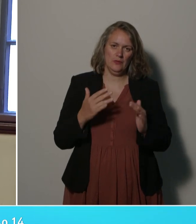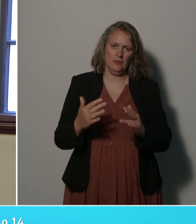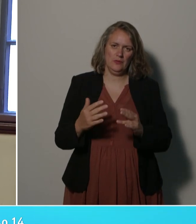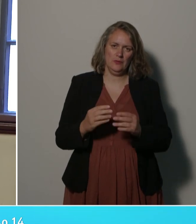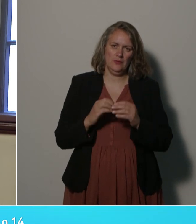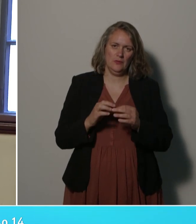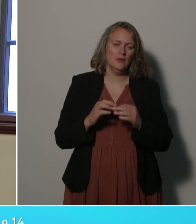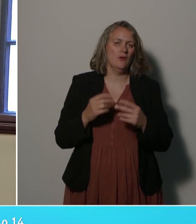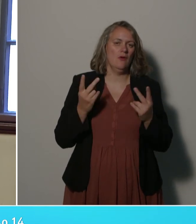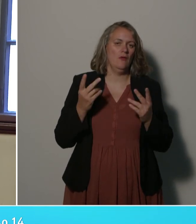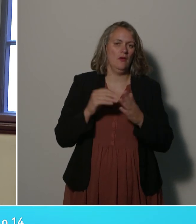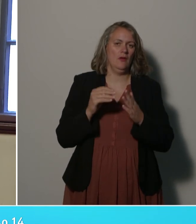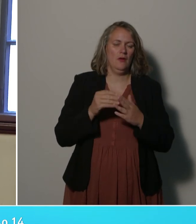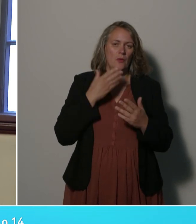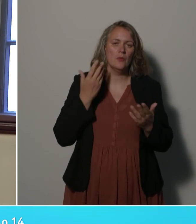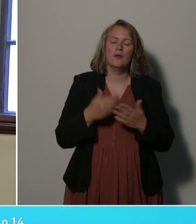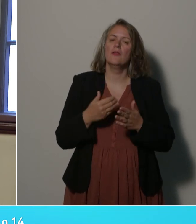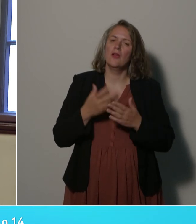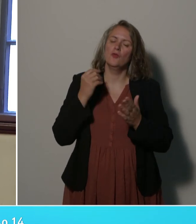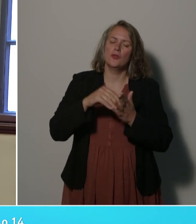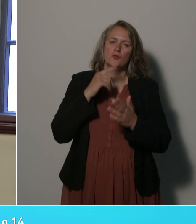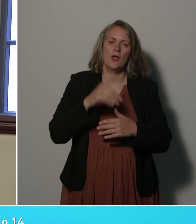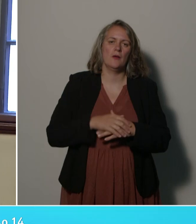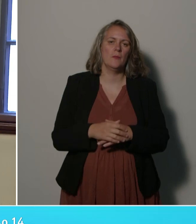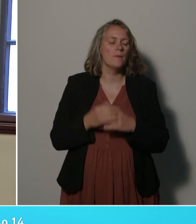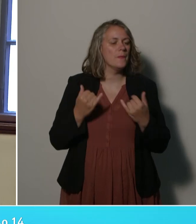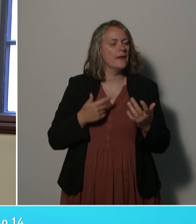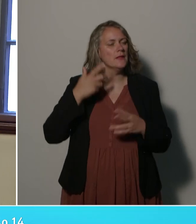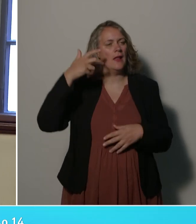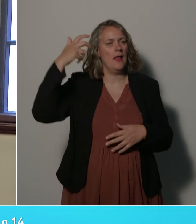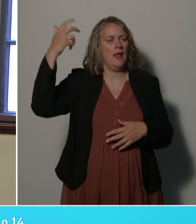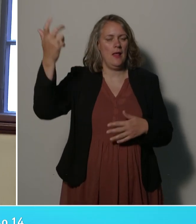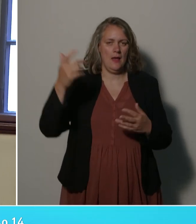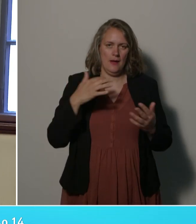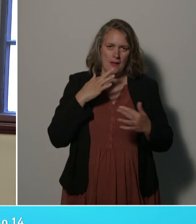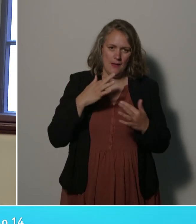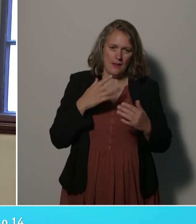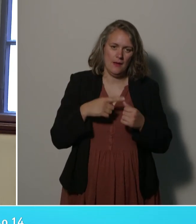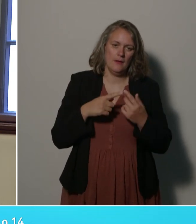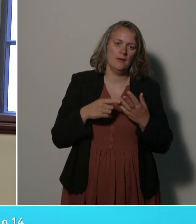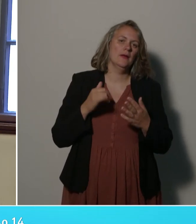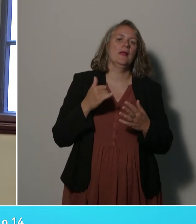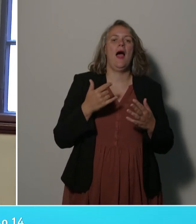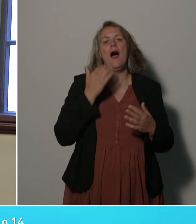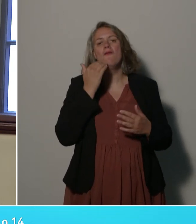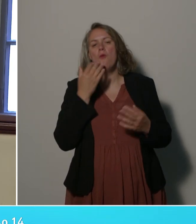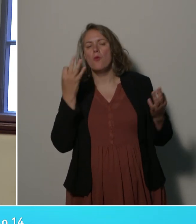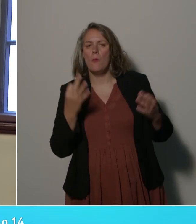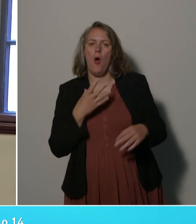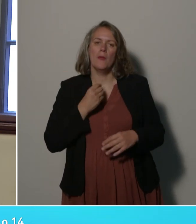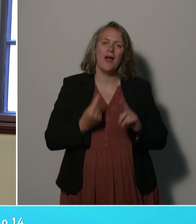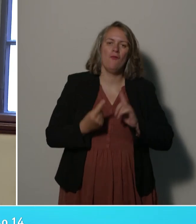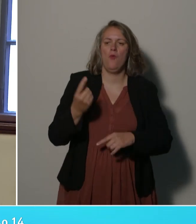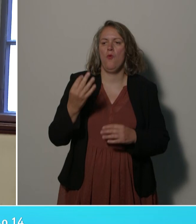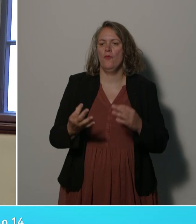sagen. Wenn wir hier abstrakt darüber reden, dass wir einen hohen Wohnungsbedarf haben,